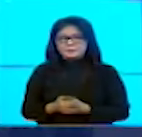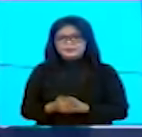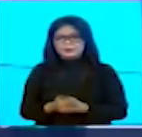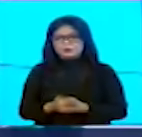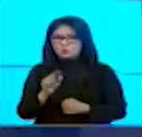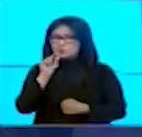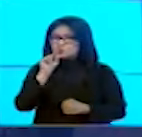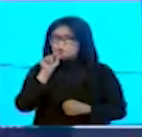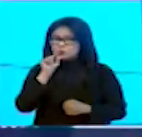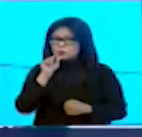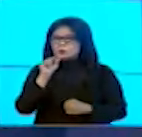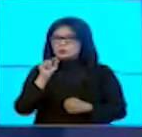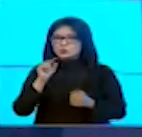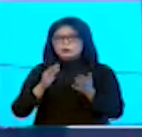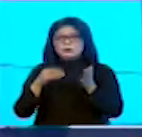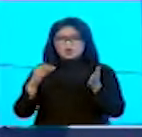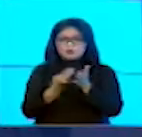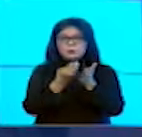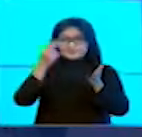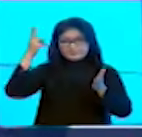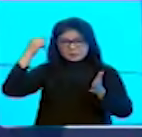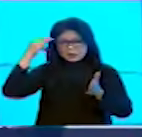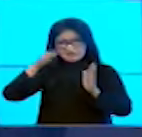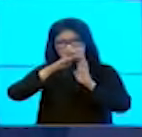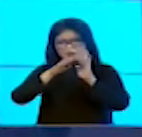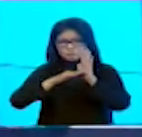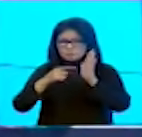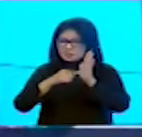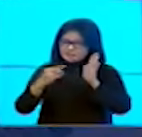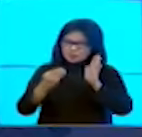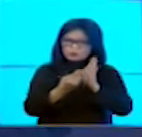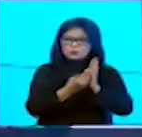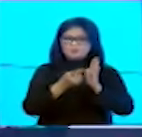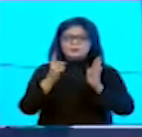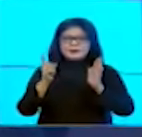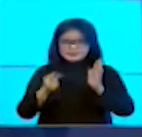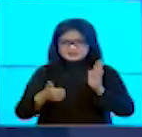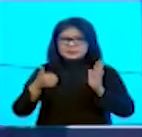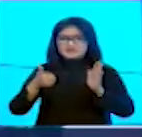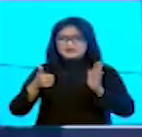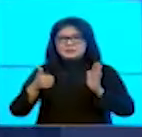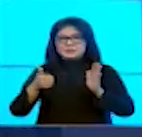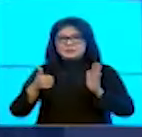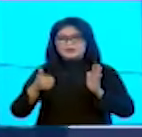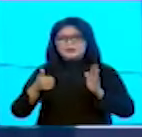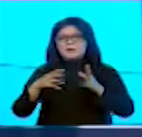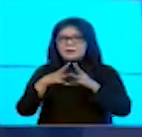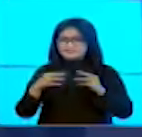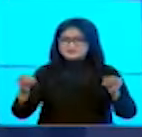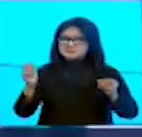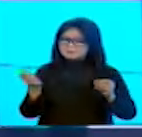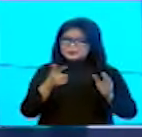mengindahkan himbauan dari pemerintah sesuai dengan SOP yang ada bisa melakukan itu, aku yakin COVID ini segera melandai. Segera